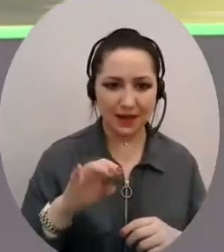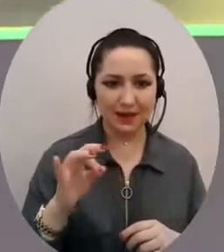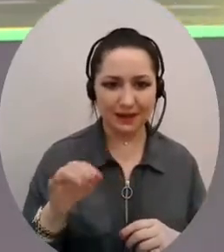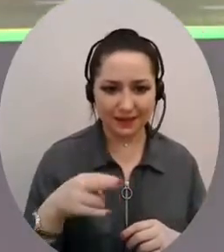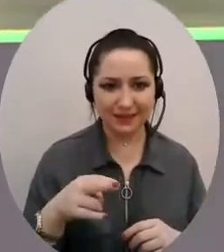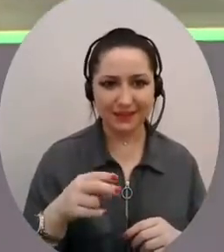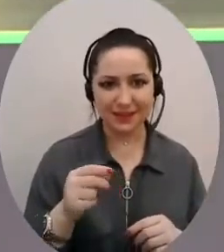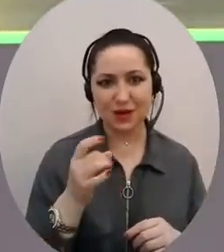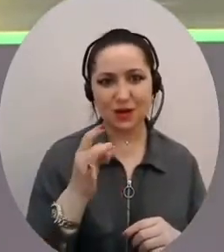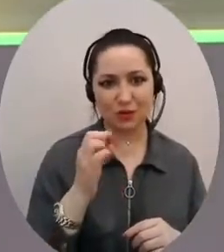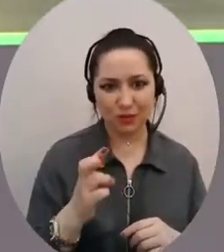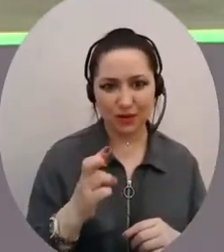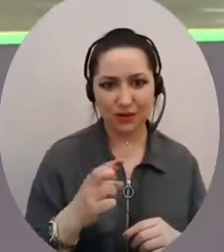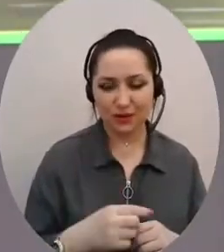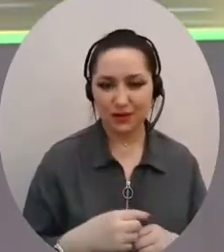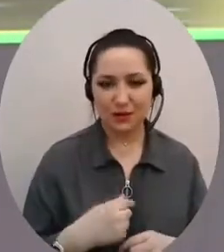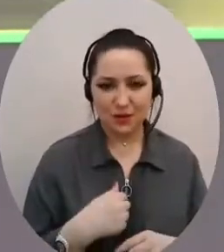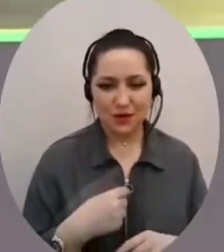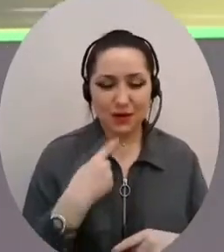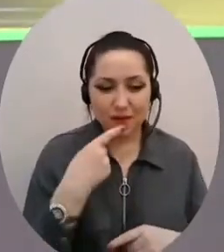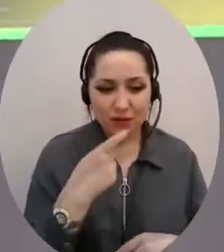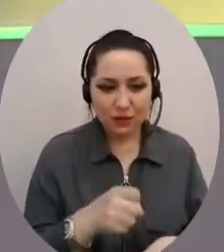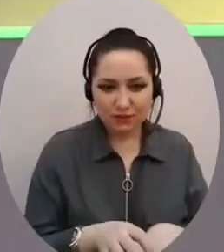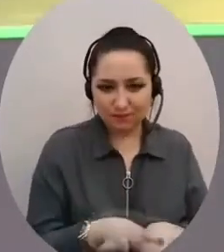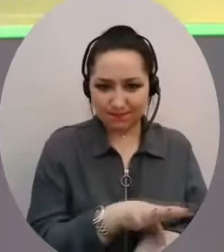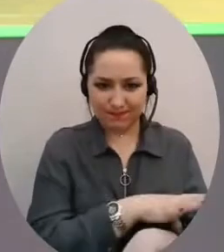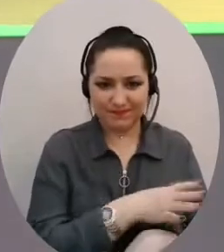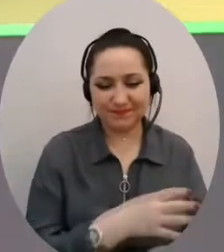коже. Очень круто.